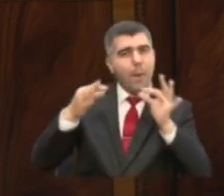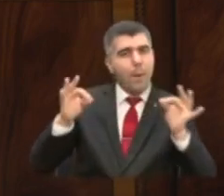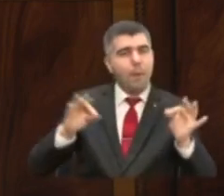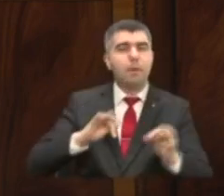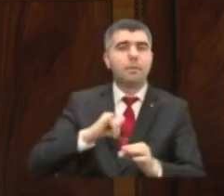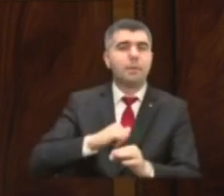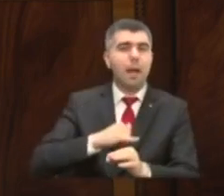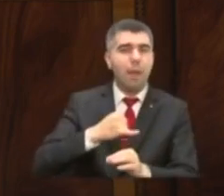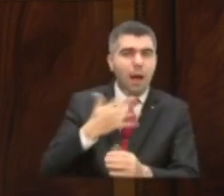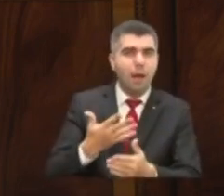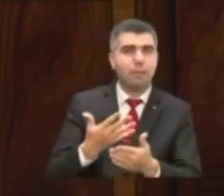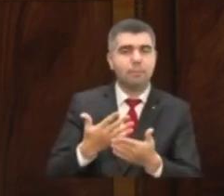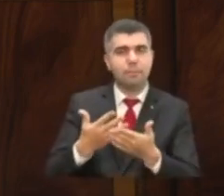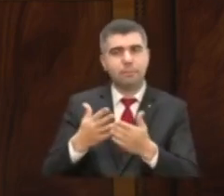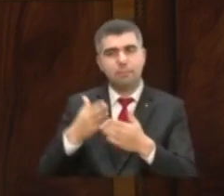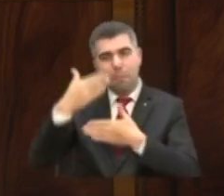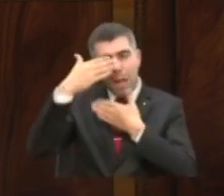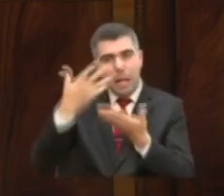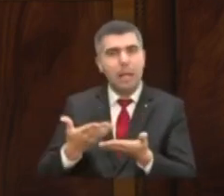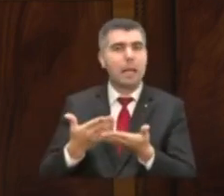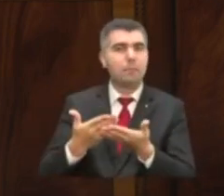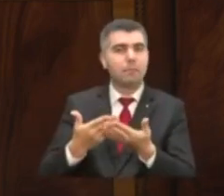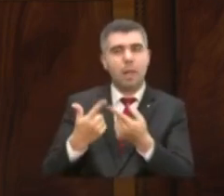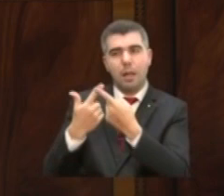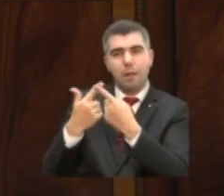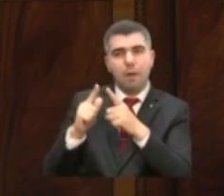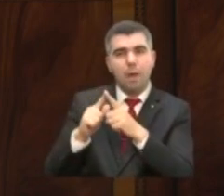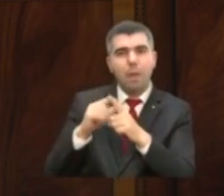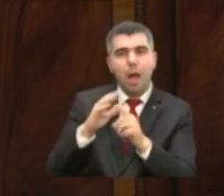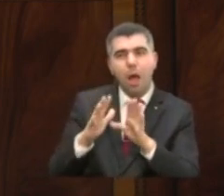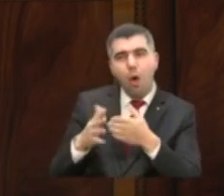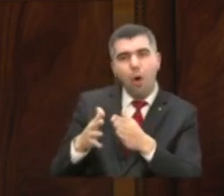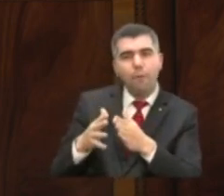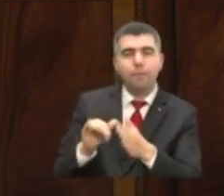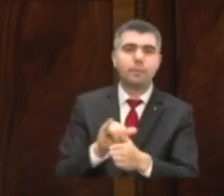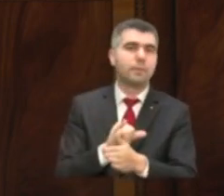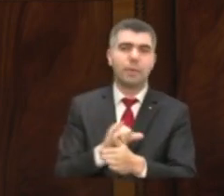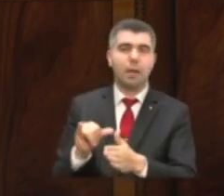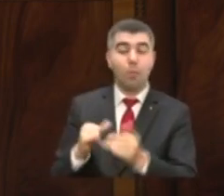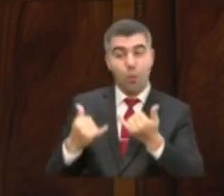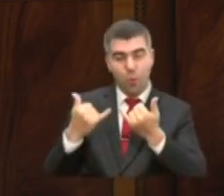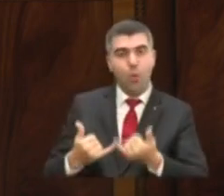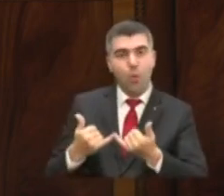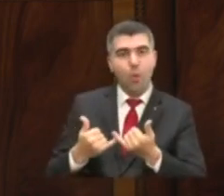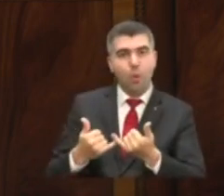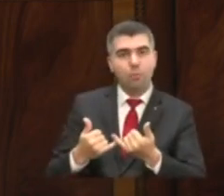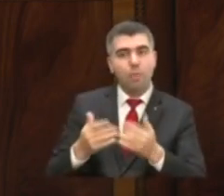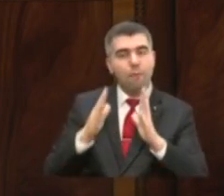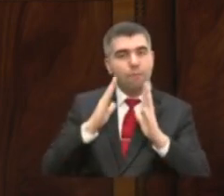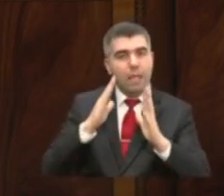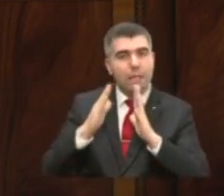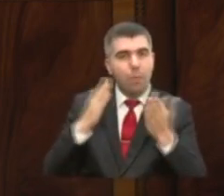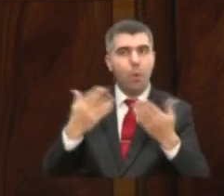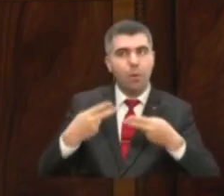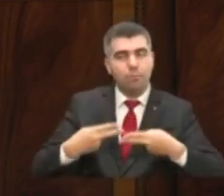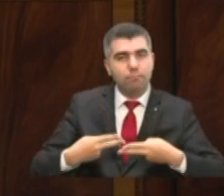بالأساس أنه الشباب المغربي كسر جدار الخوف وأصبح يعبر اليوم، يعبر في الفيسبوك، يعبر